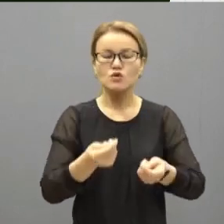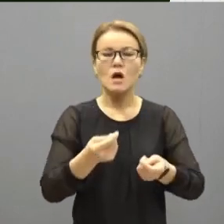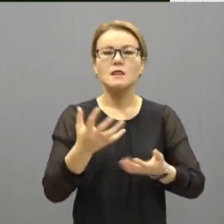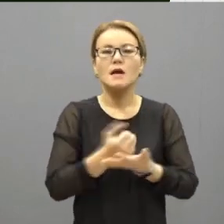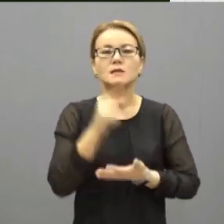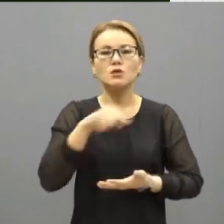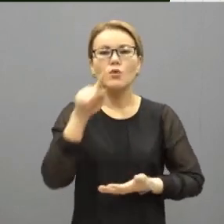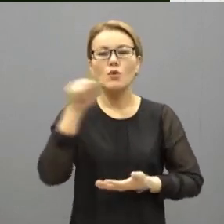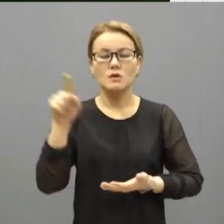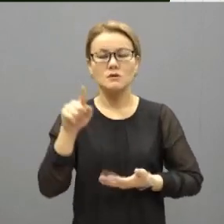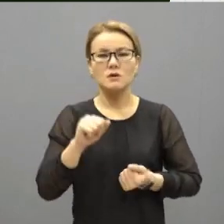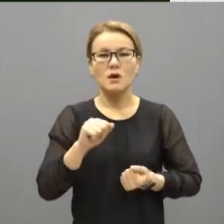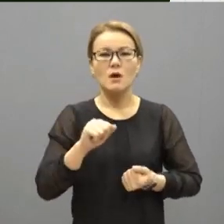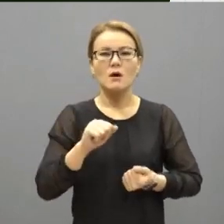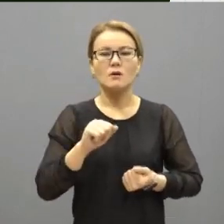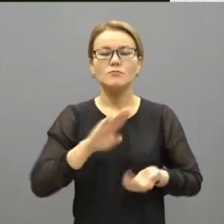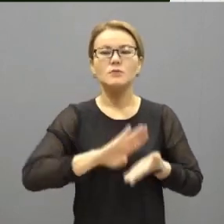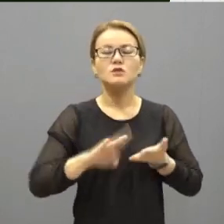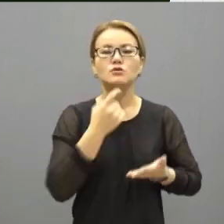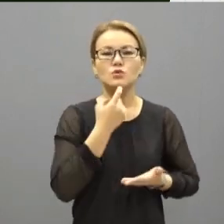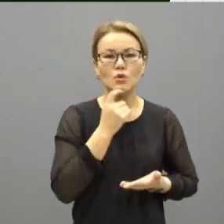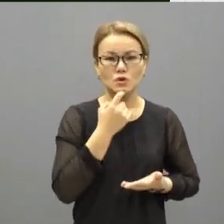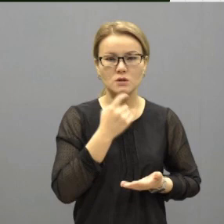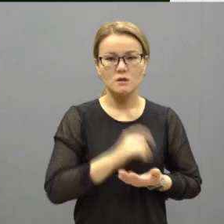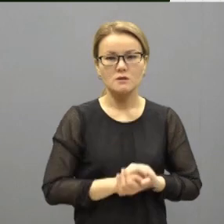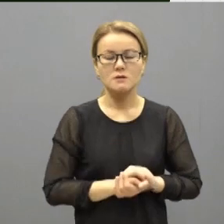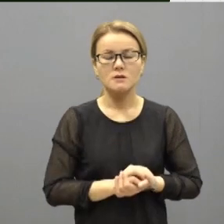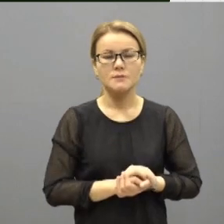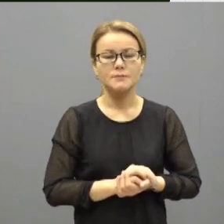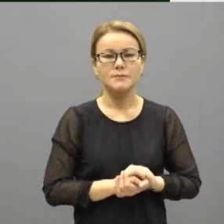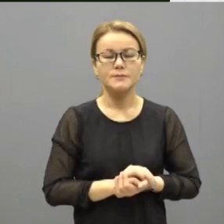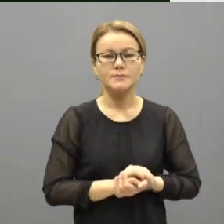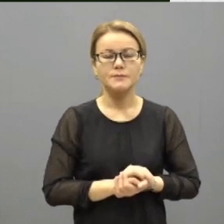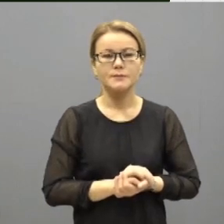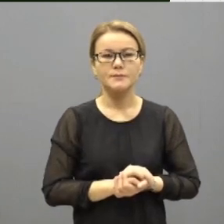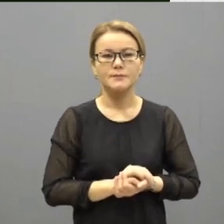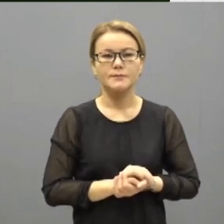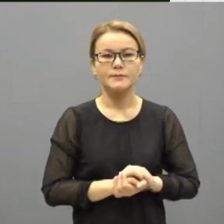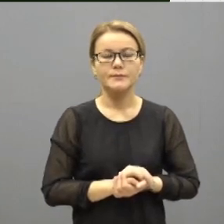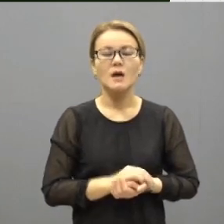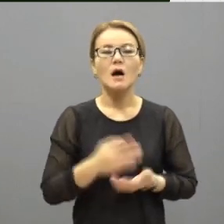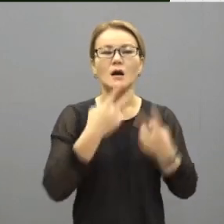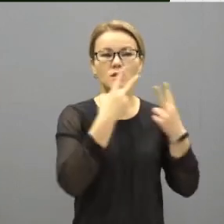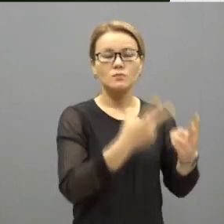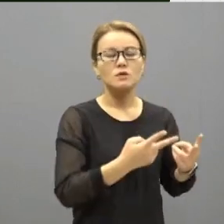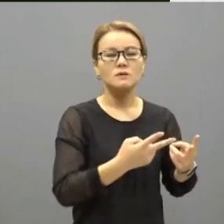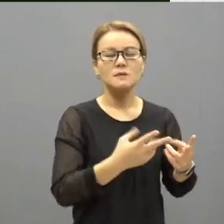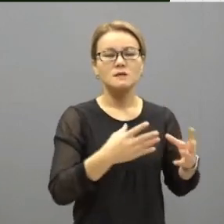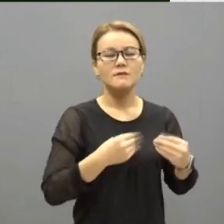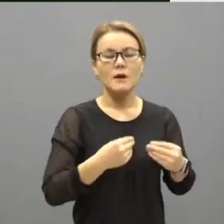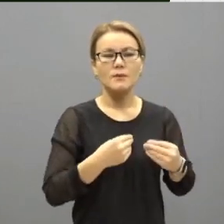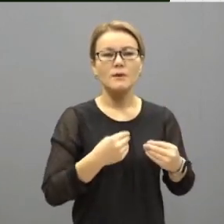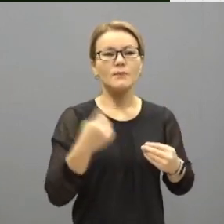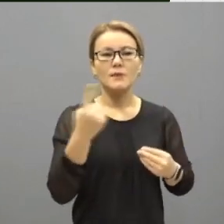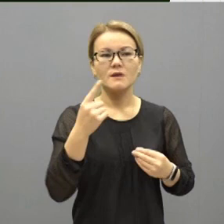корни, не прибегая к сложным вычислениям и запоминаниям сложных формул. Рассмотрим с вами решение уравнений